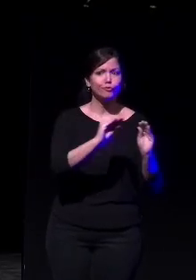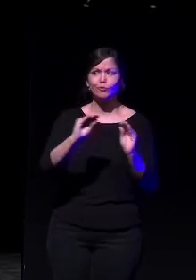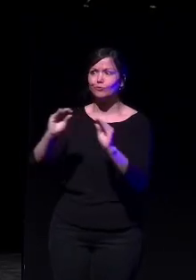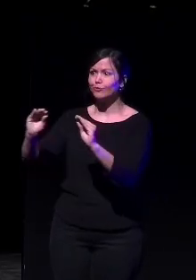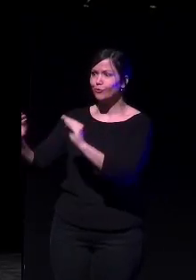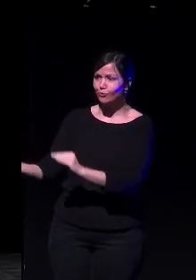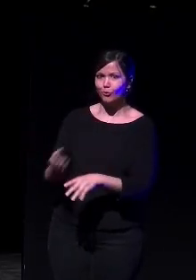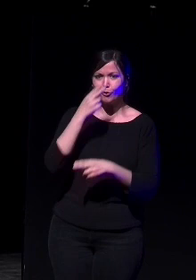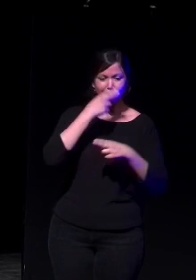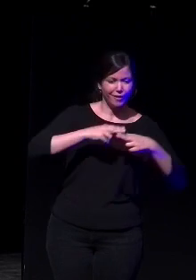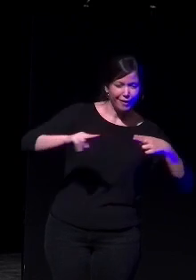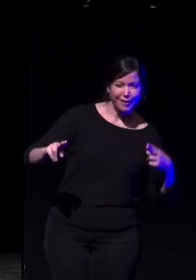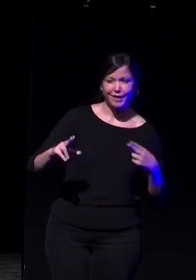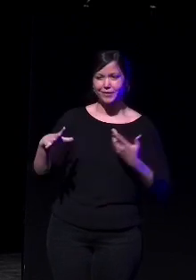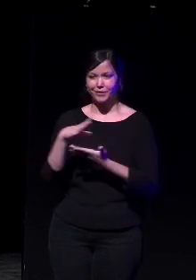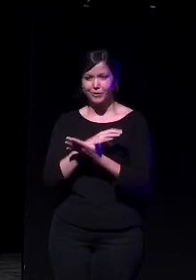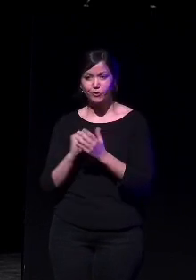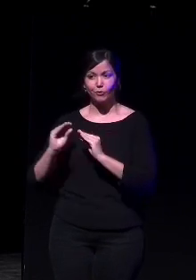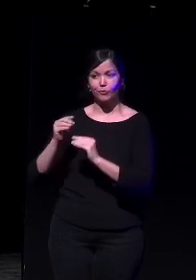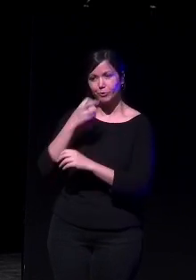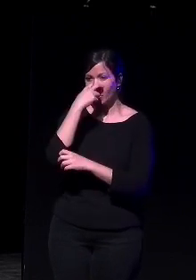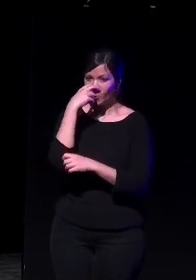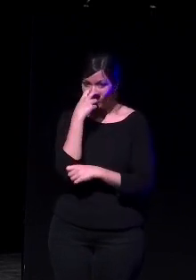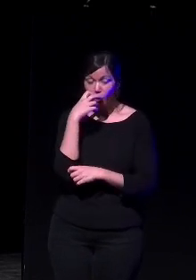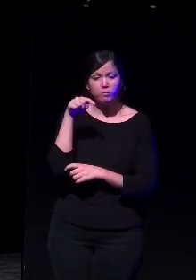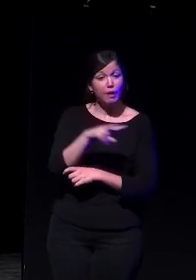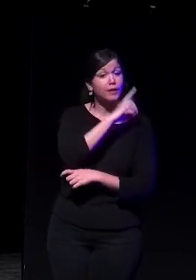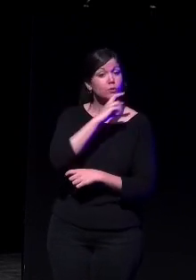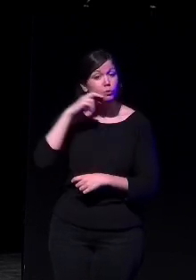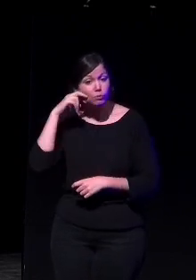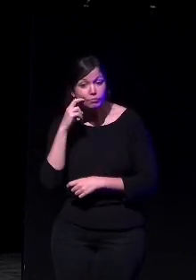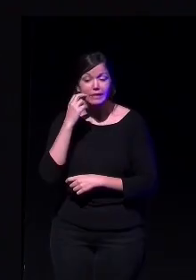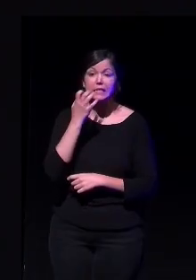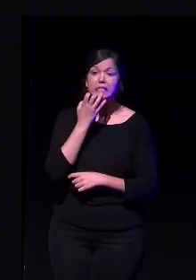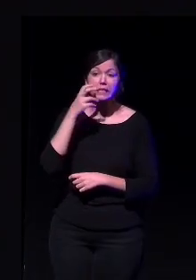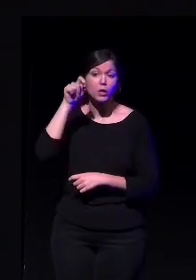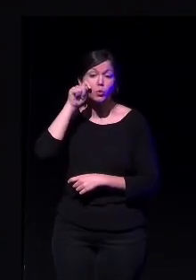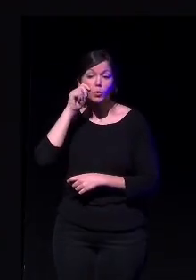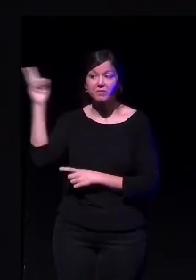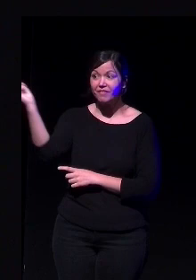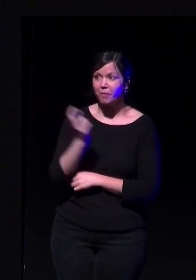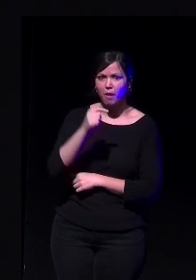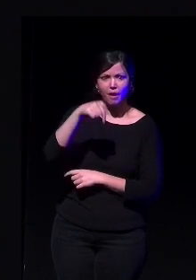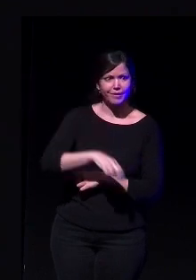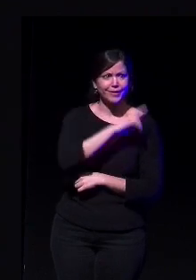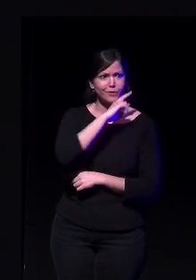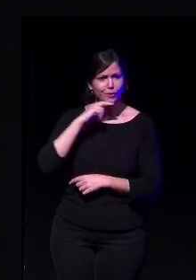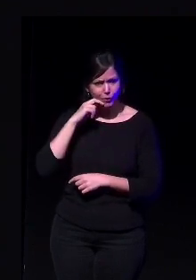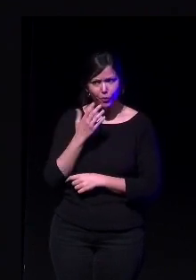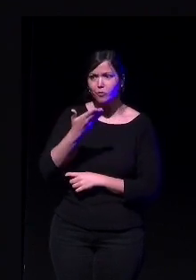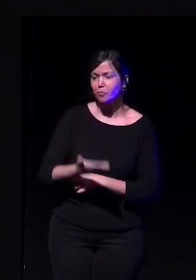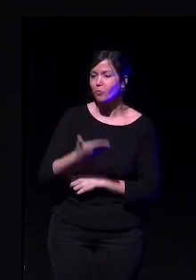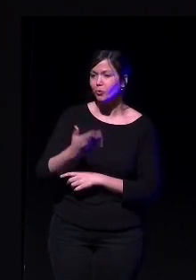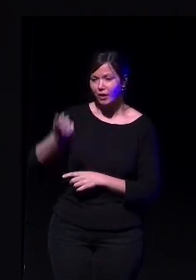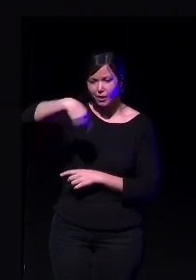seves rareses i les seves particularitats. Aquesta és la riquesa que troba el turista quan ens visita i el valor més gran que tenim i que vosaltres sabeu